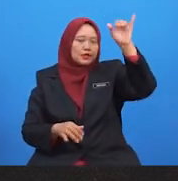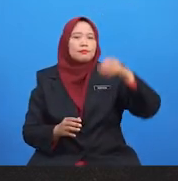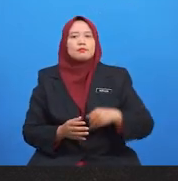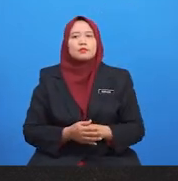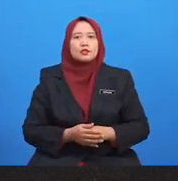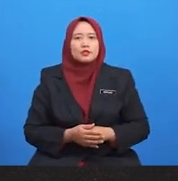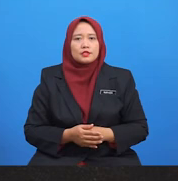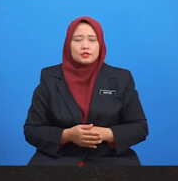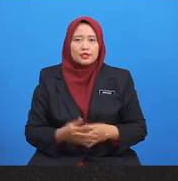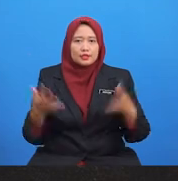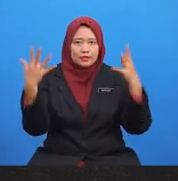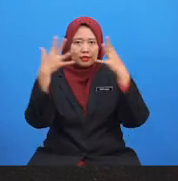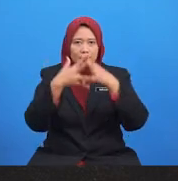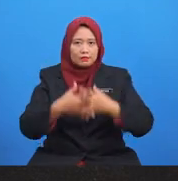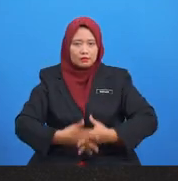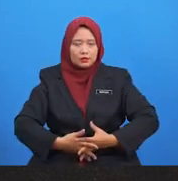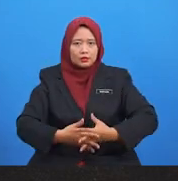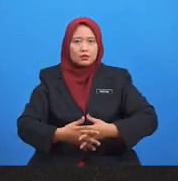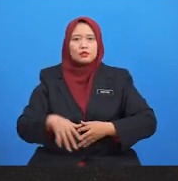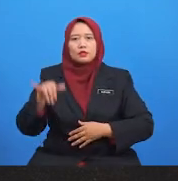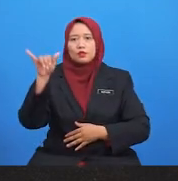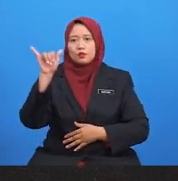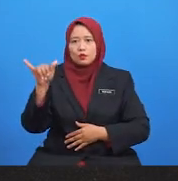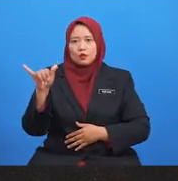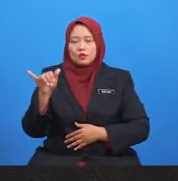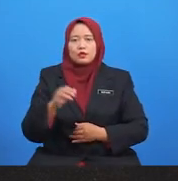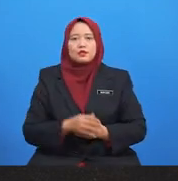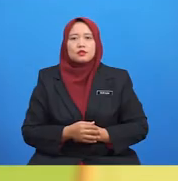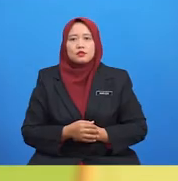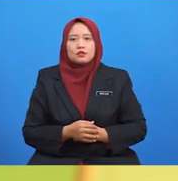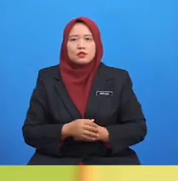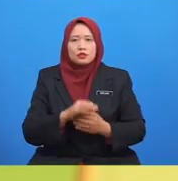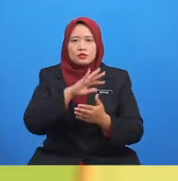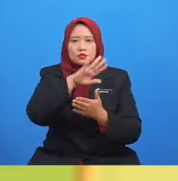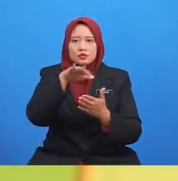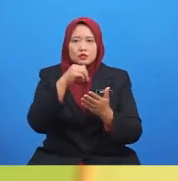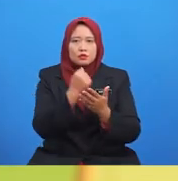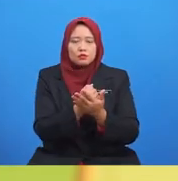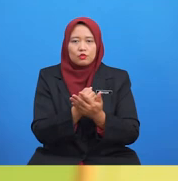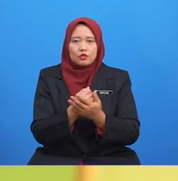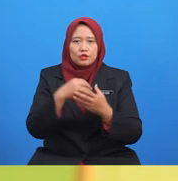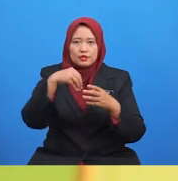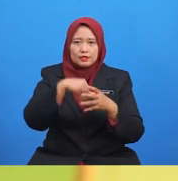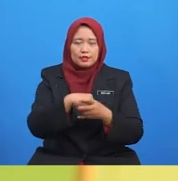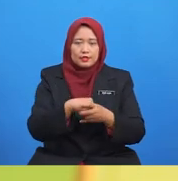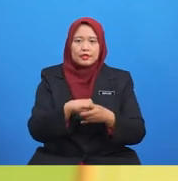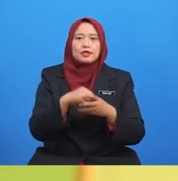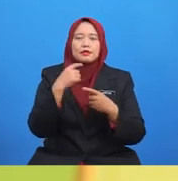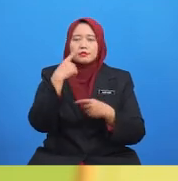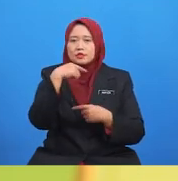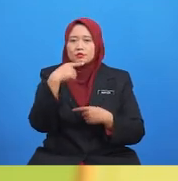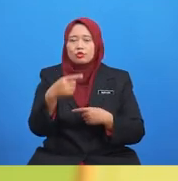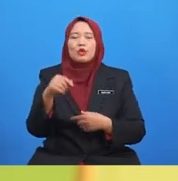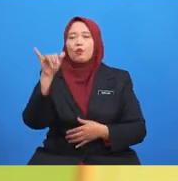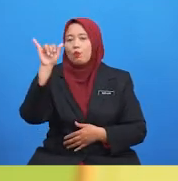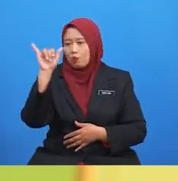perlu disebut dalam sebutan Y. Baiklah, murid-murid. Mari kita lihat contoh satu bagi